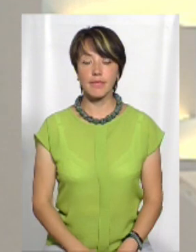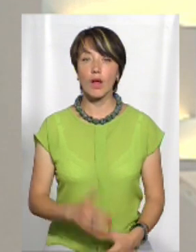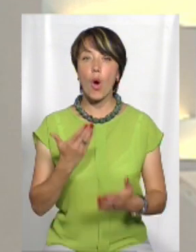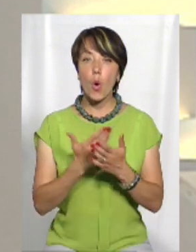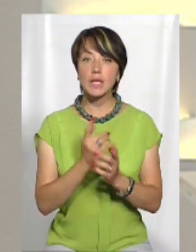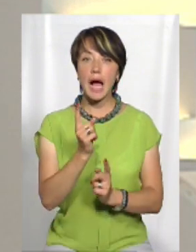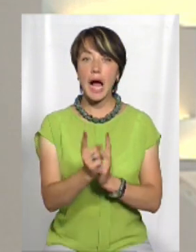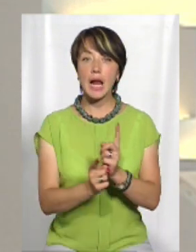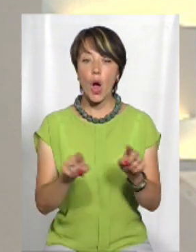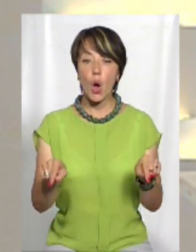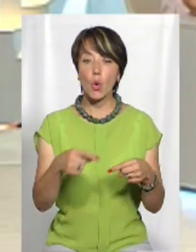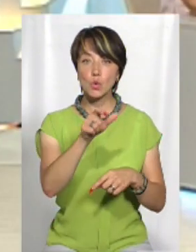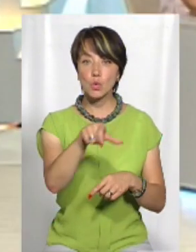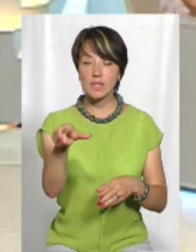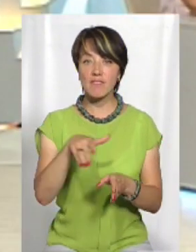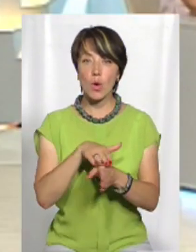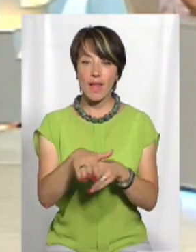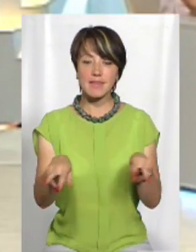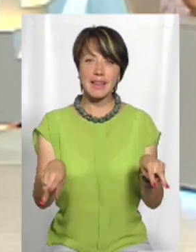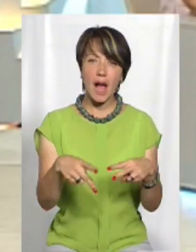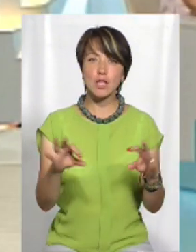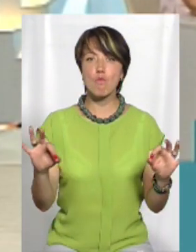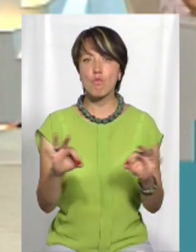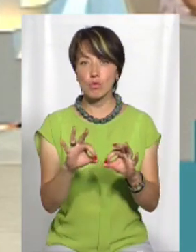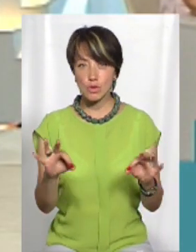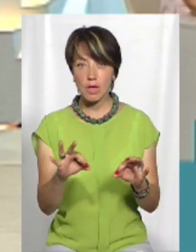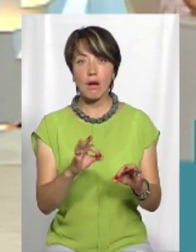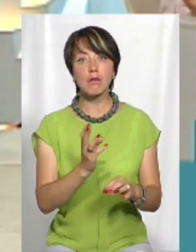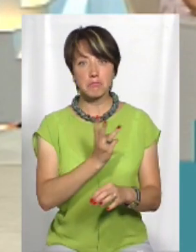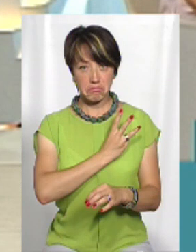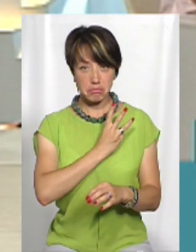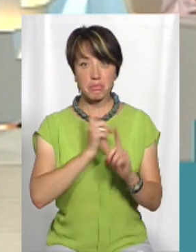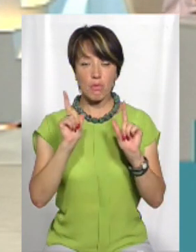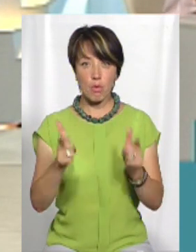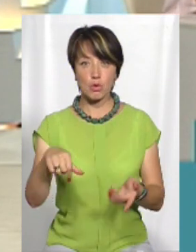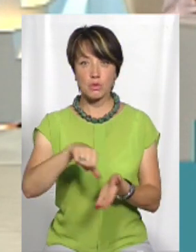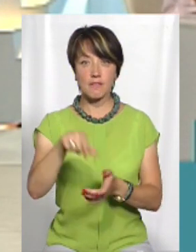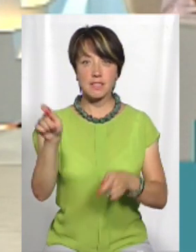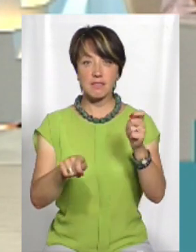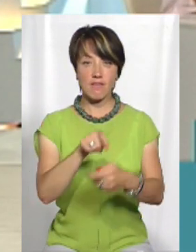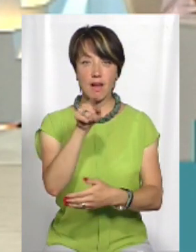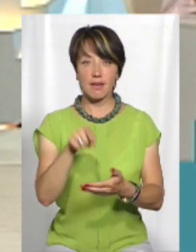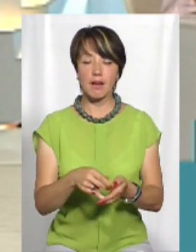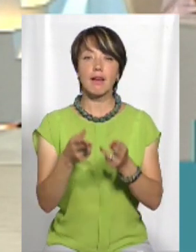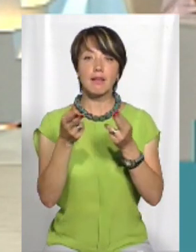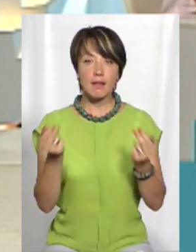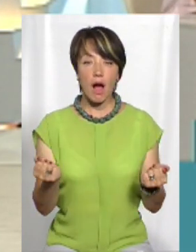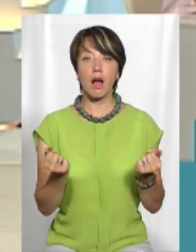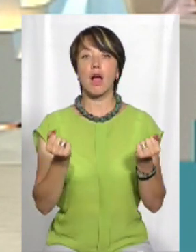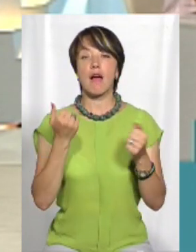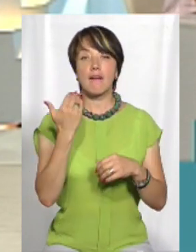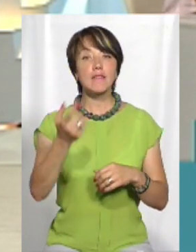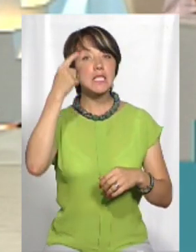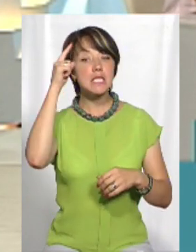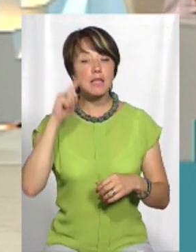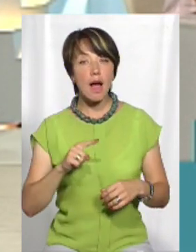От реконструктори, виконавці середньовічних танців, музики, вони охоче погоджувались на участь у фестивалі? Так, так. Ви